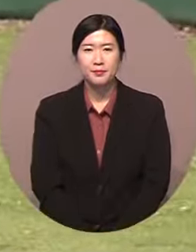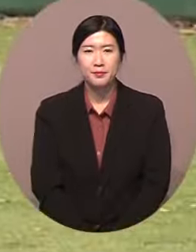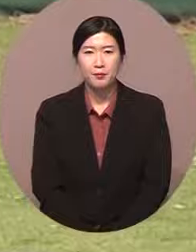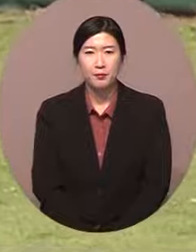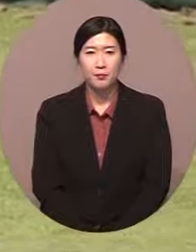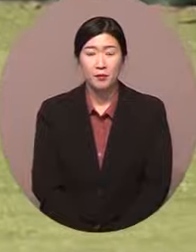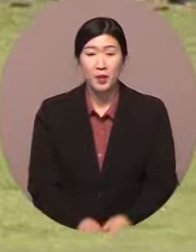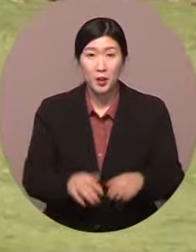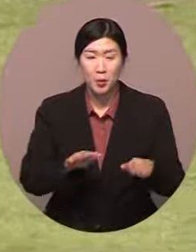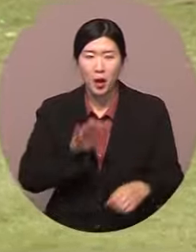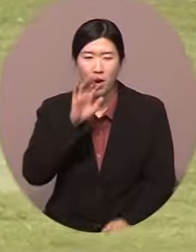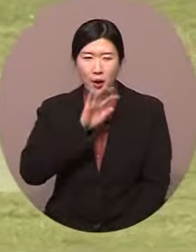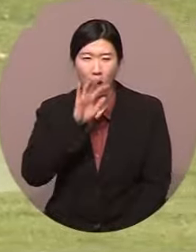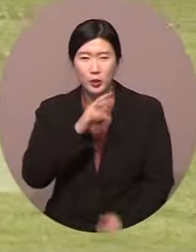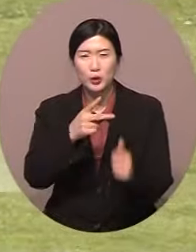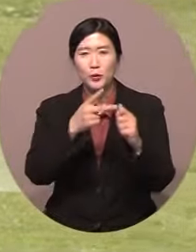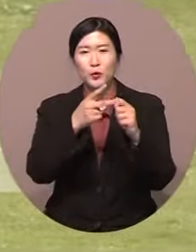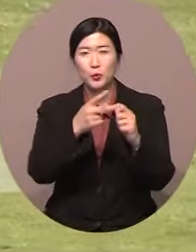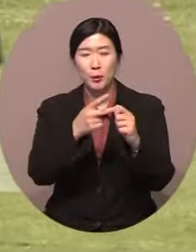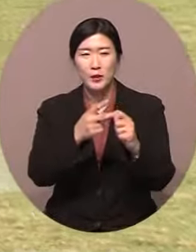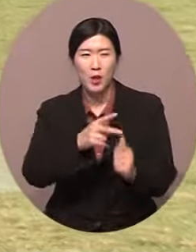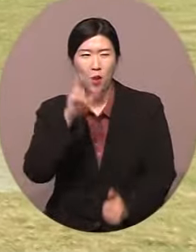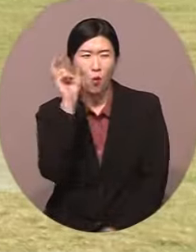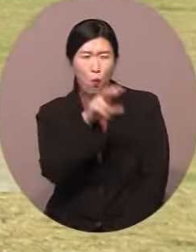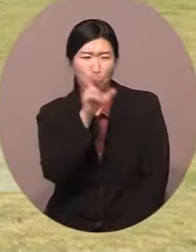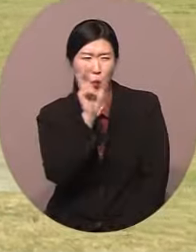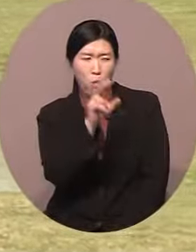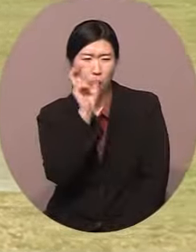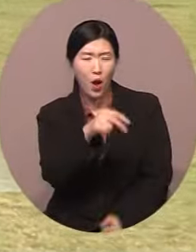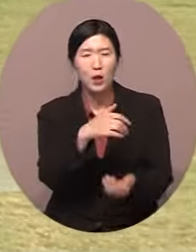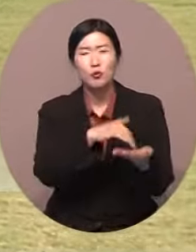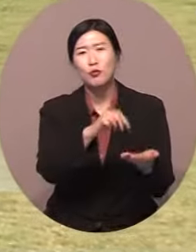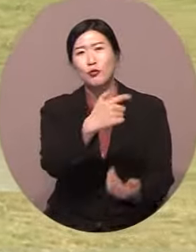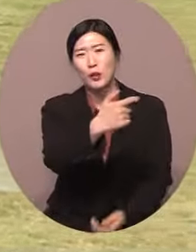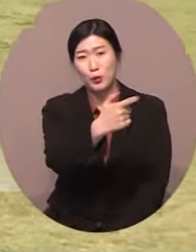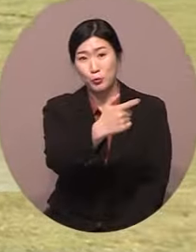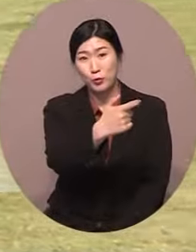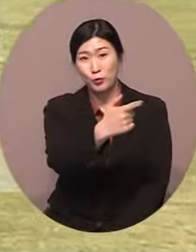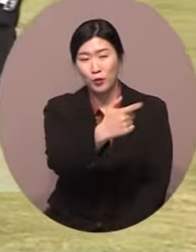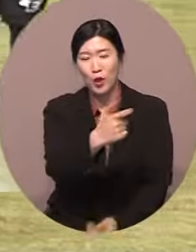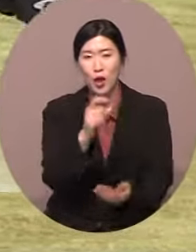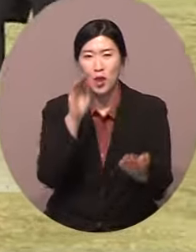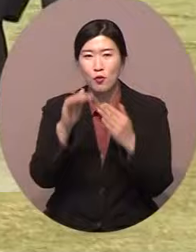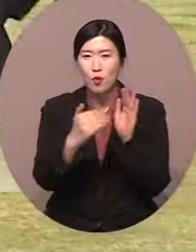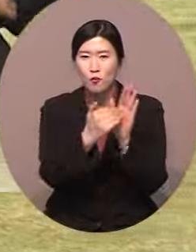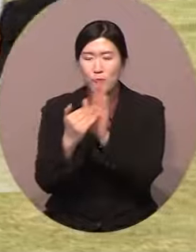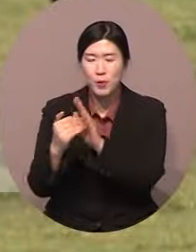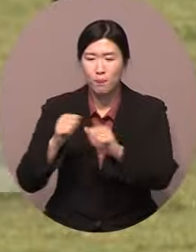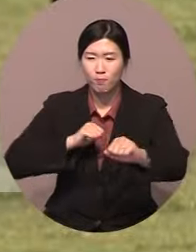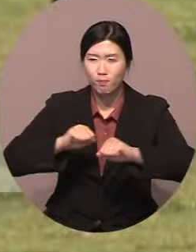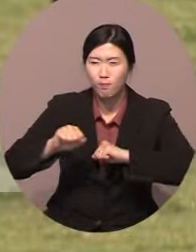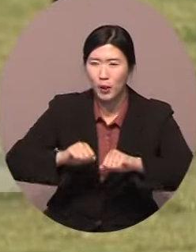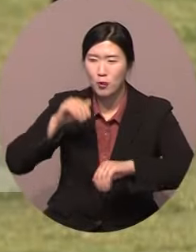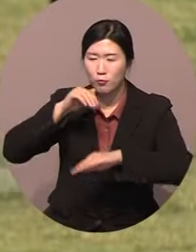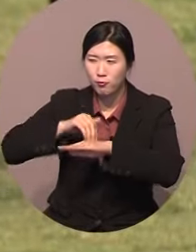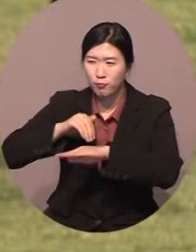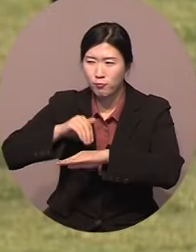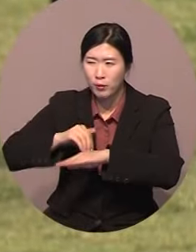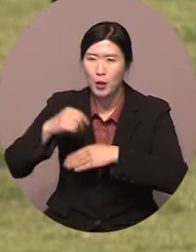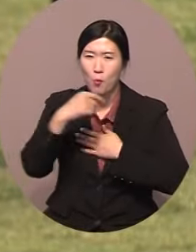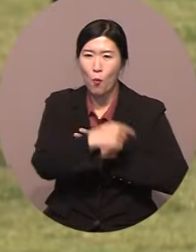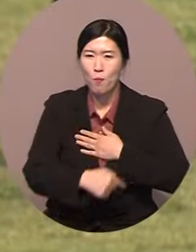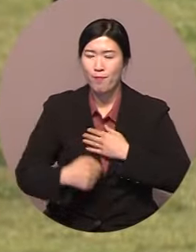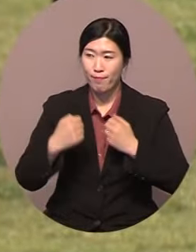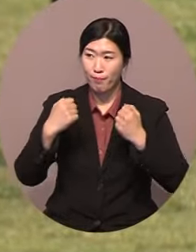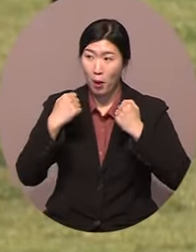두 번째 불펜 피칭에서 60개의 공을 던진 류현진은 수비 훈련에도 적극적으로 나서 최고의 몸 상태를